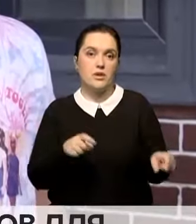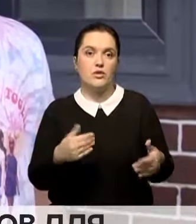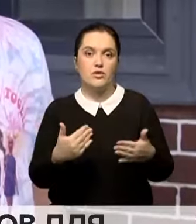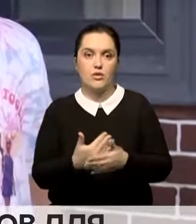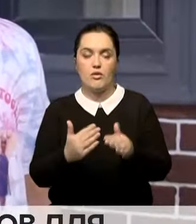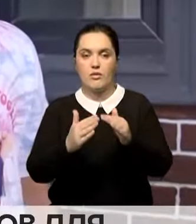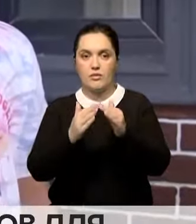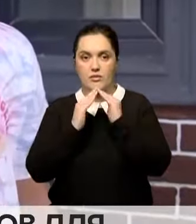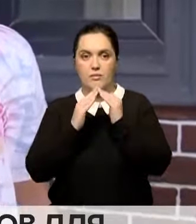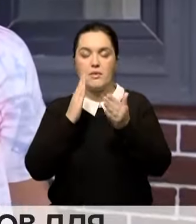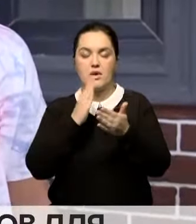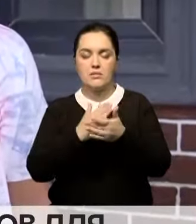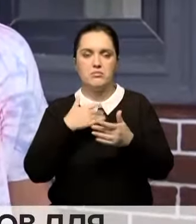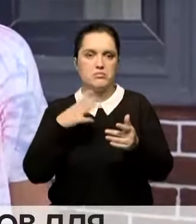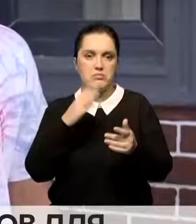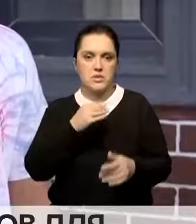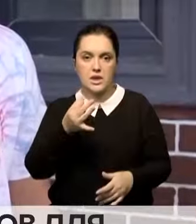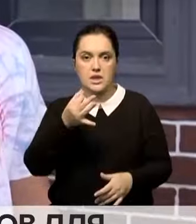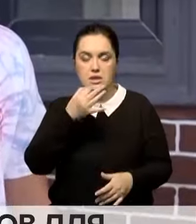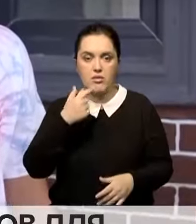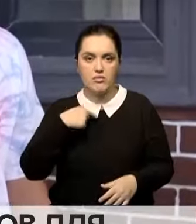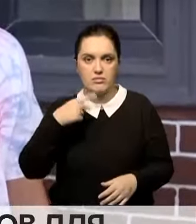новом микроне Уват